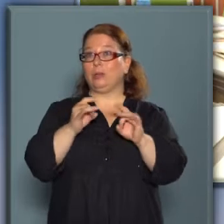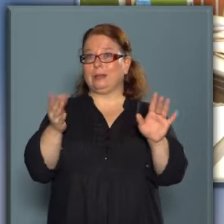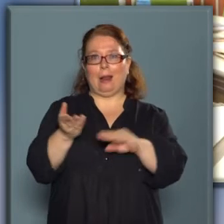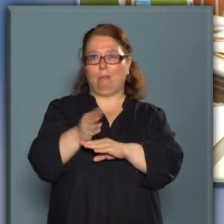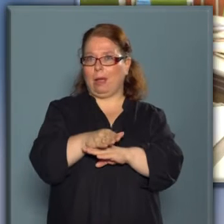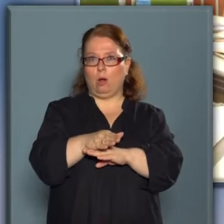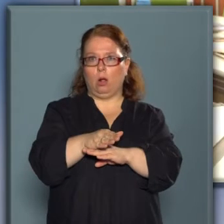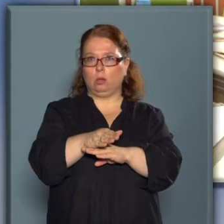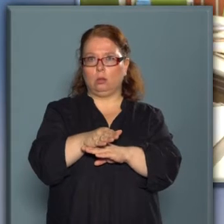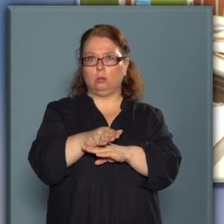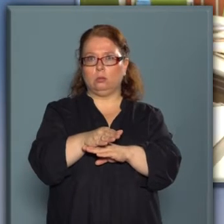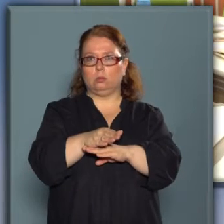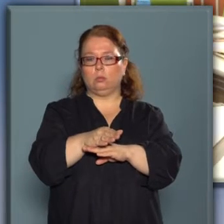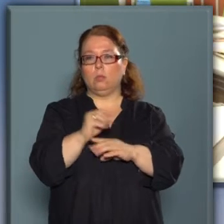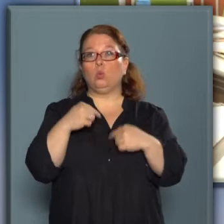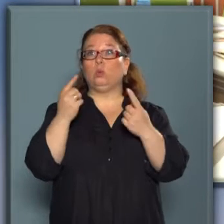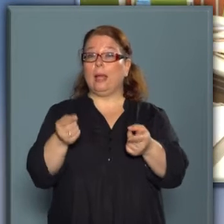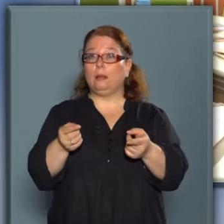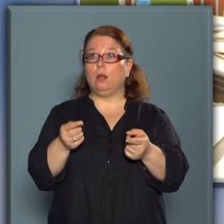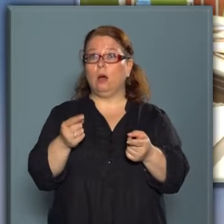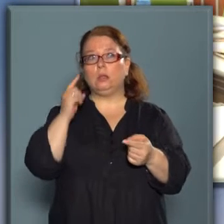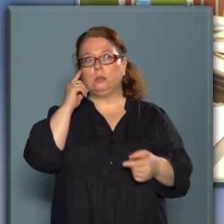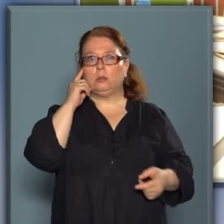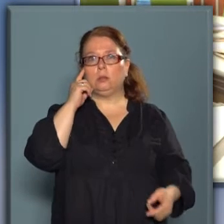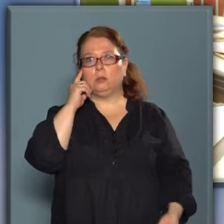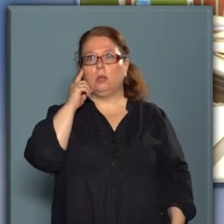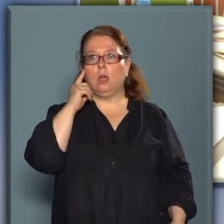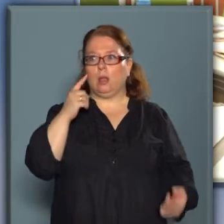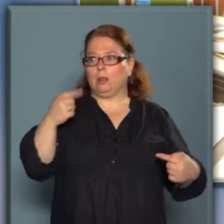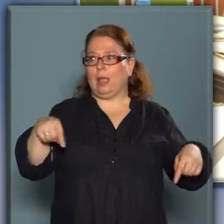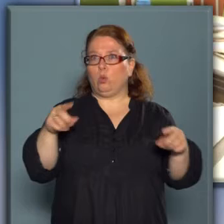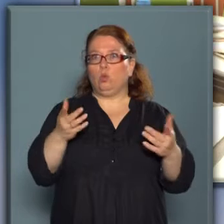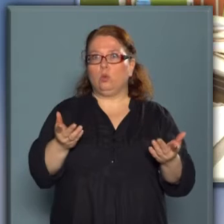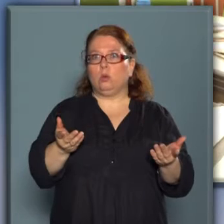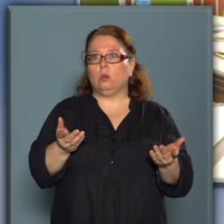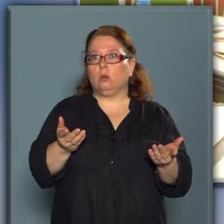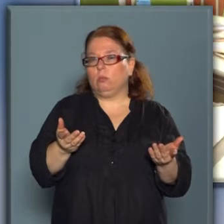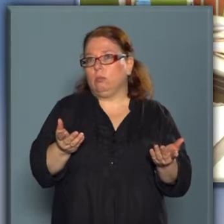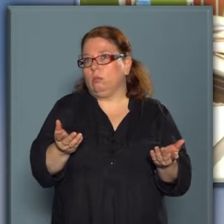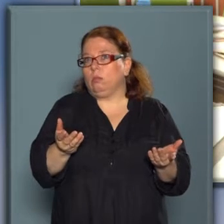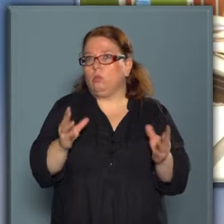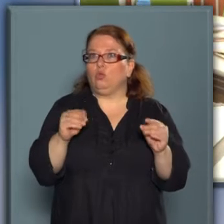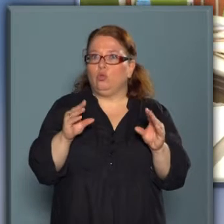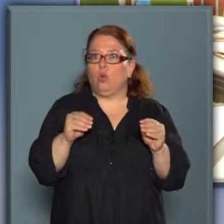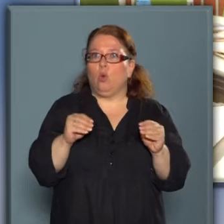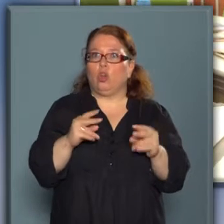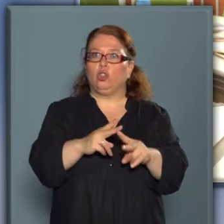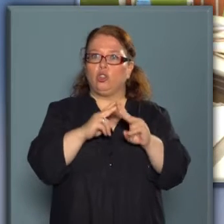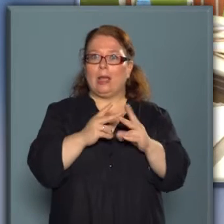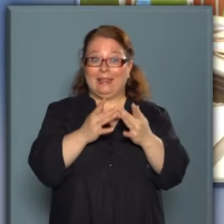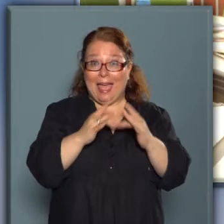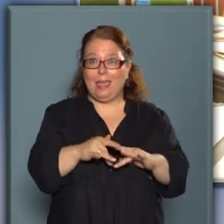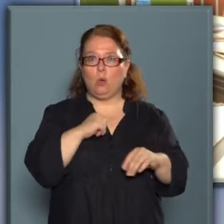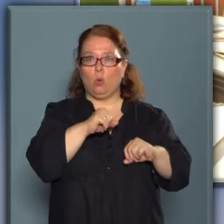nem halt. És utána úgy gondoltuk, hogy mivel nekünk nagyon sokban segít a